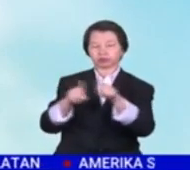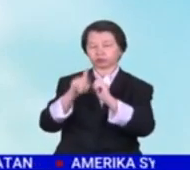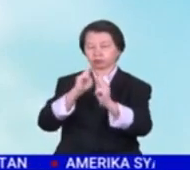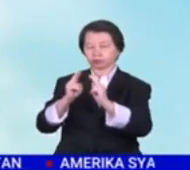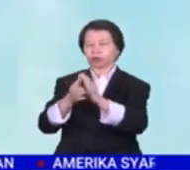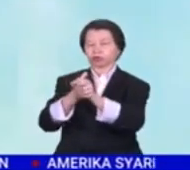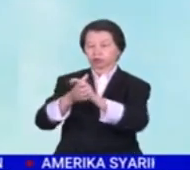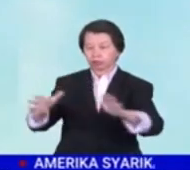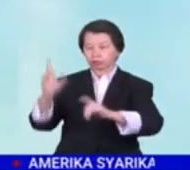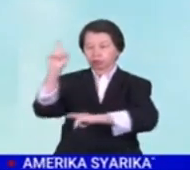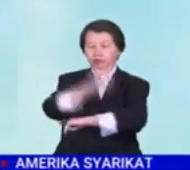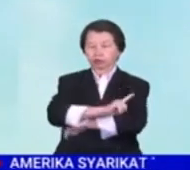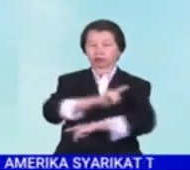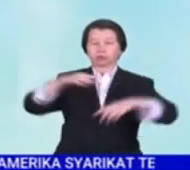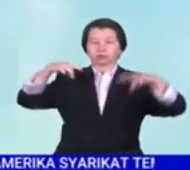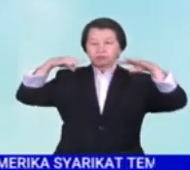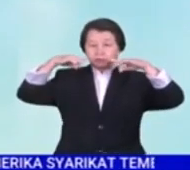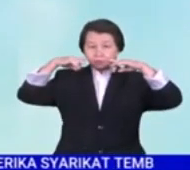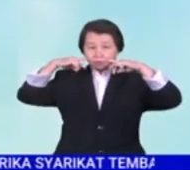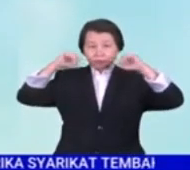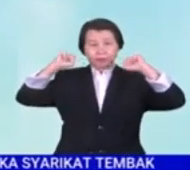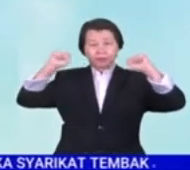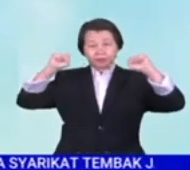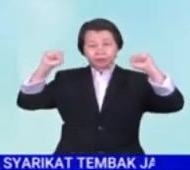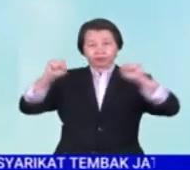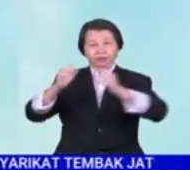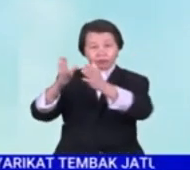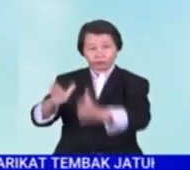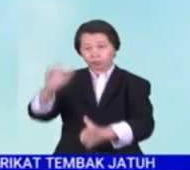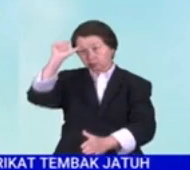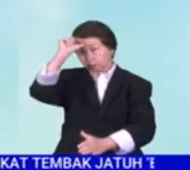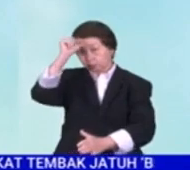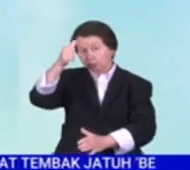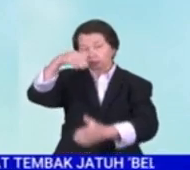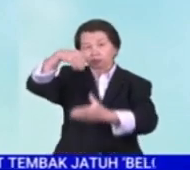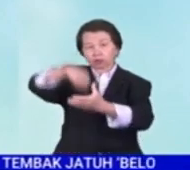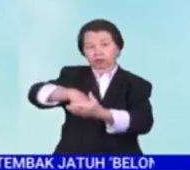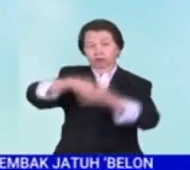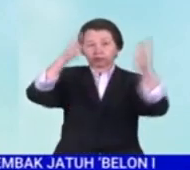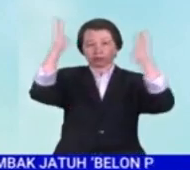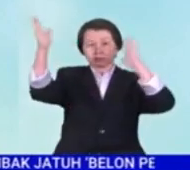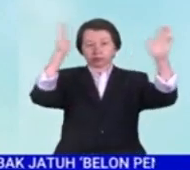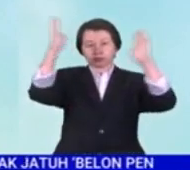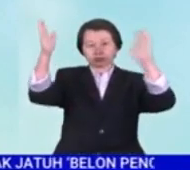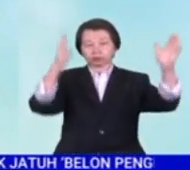ucapan selamat menyambut Hari Taipusam kepada penganut agama Hindu di Malaysia.